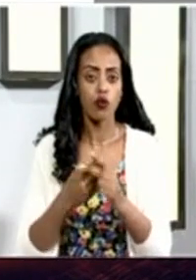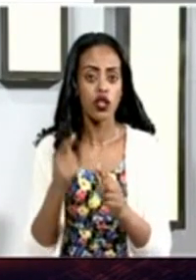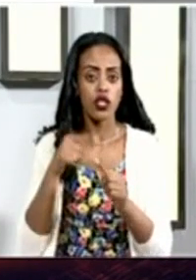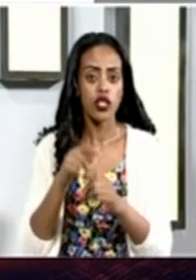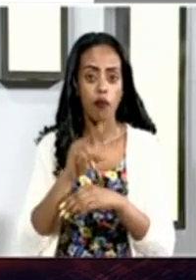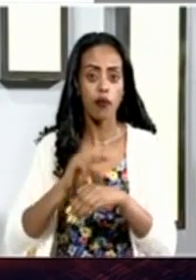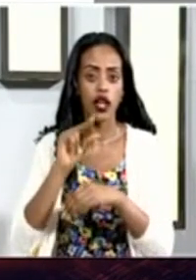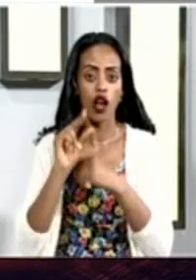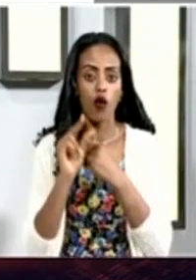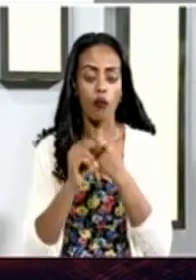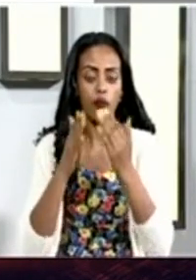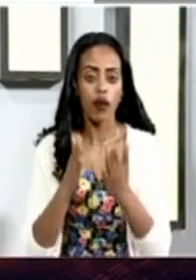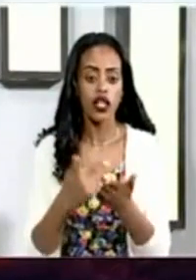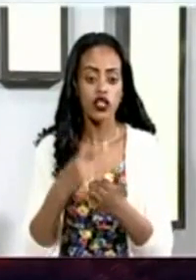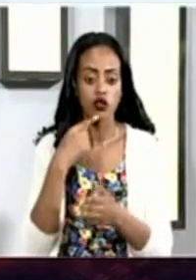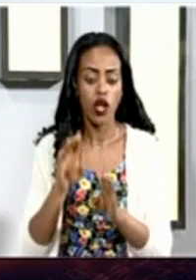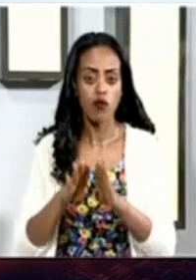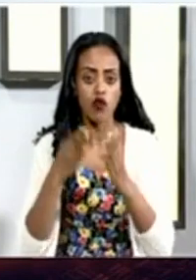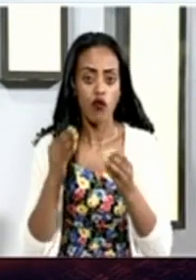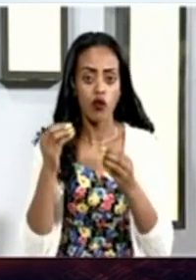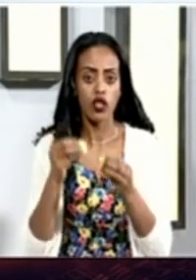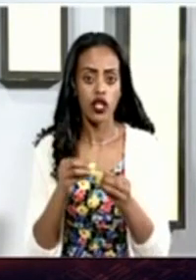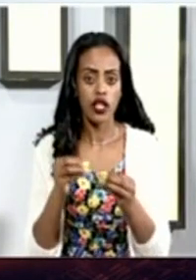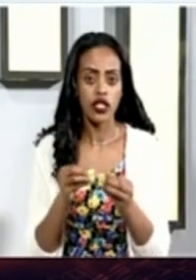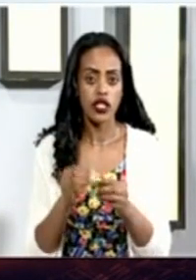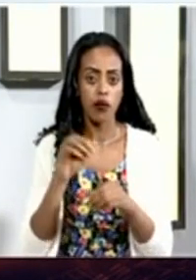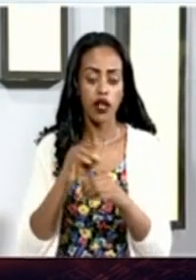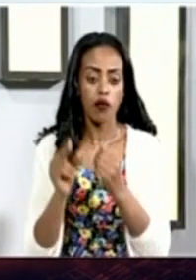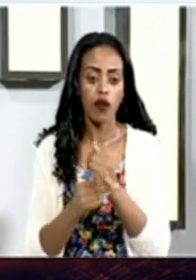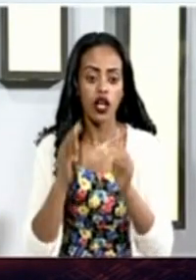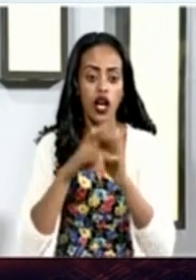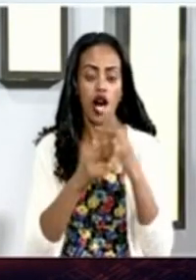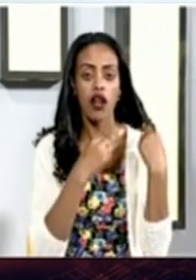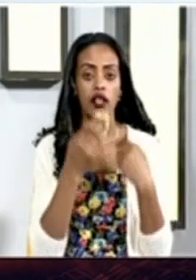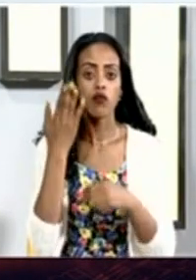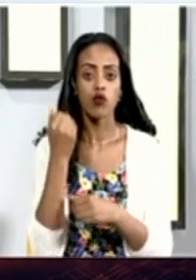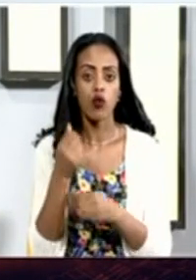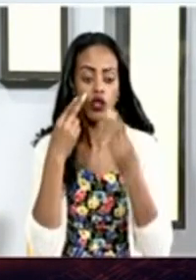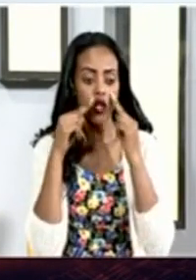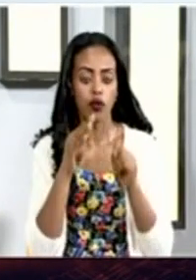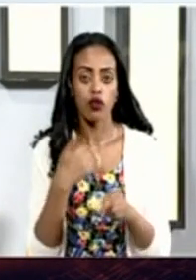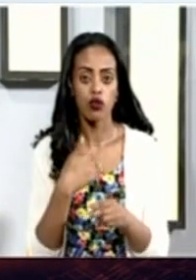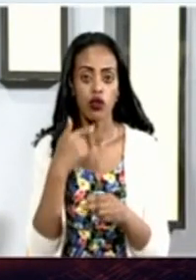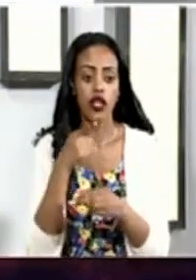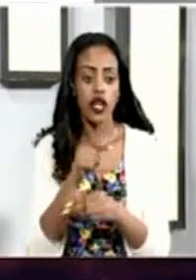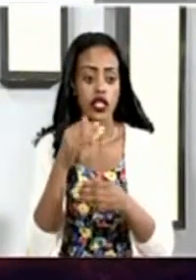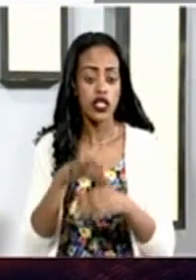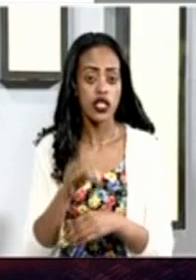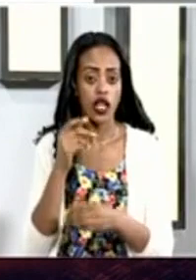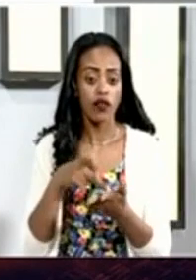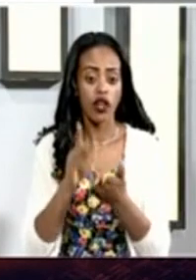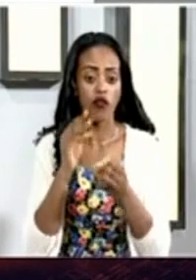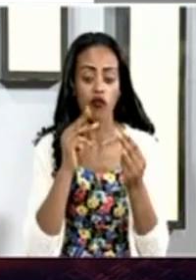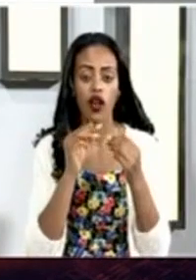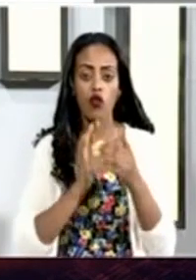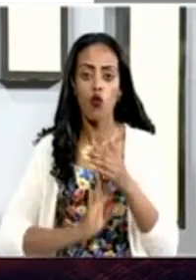بيهراوي بانك نزيلو ابزخفته حساب بانك نايمتو حلافنات كامستان برو دما تملكي تولوم نايتي زركب تخفالي حساب